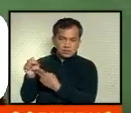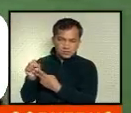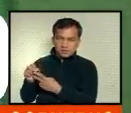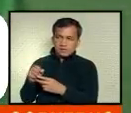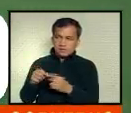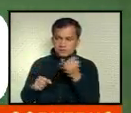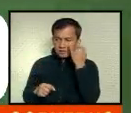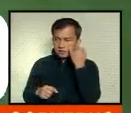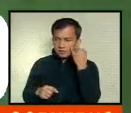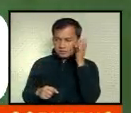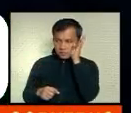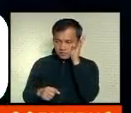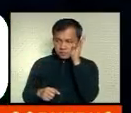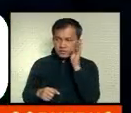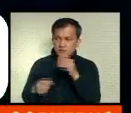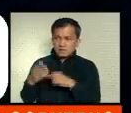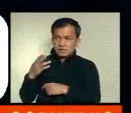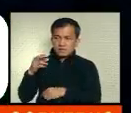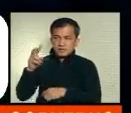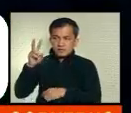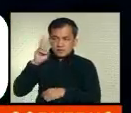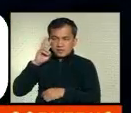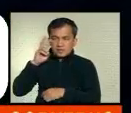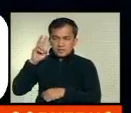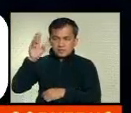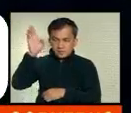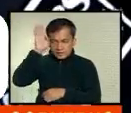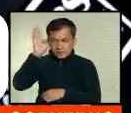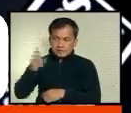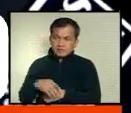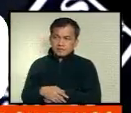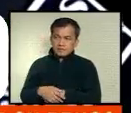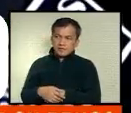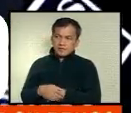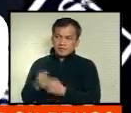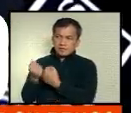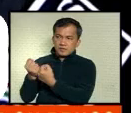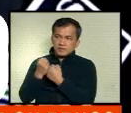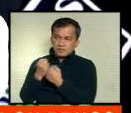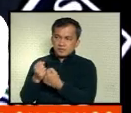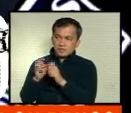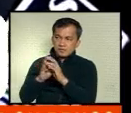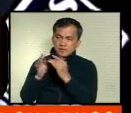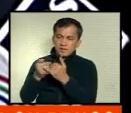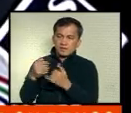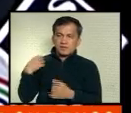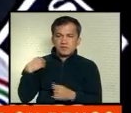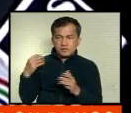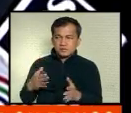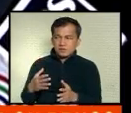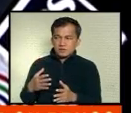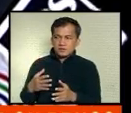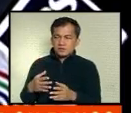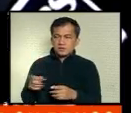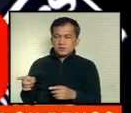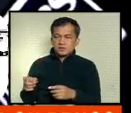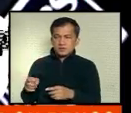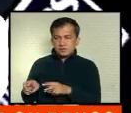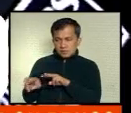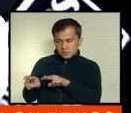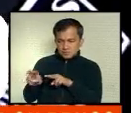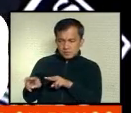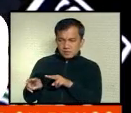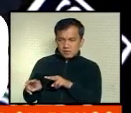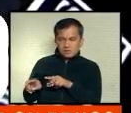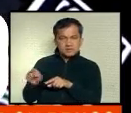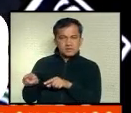kinilalang si Jennifer Bugante at Victor Barajas. Pakikipagtulungan ng mga barangay opisyal kung saan namomonitor nila itong targets